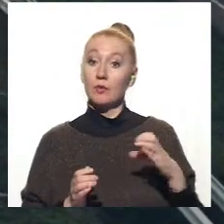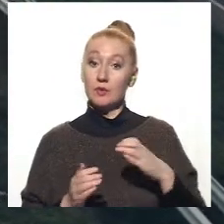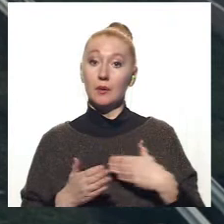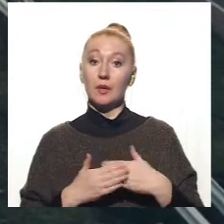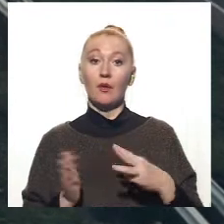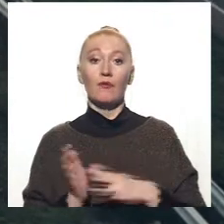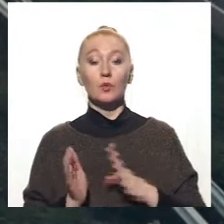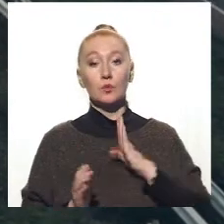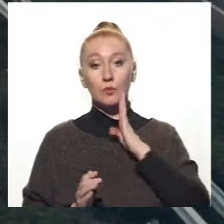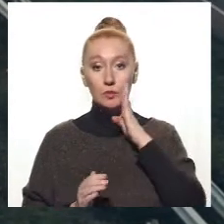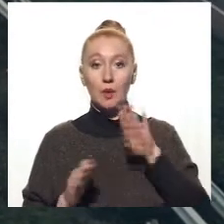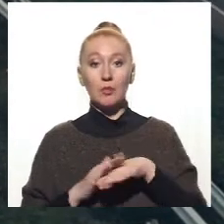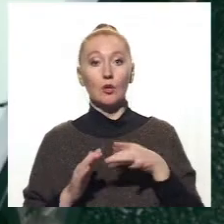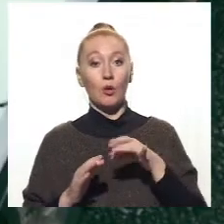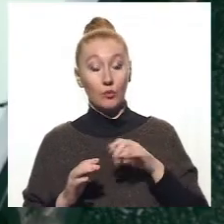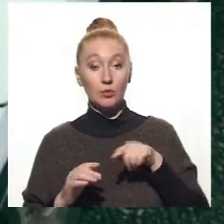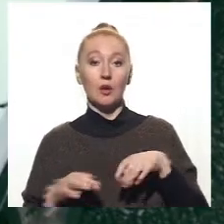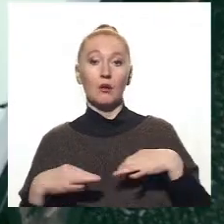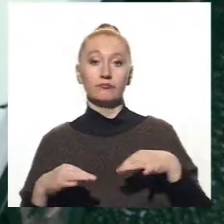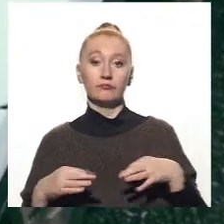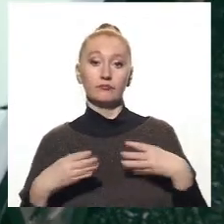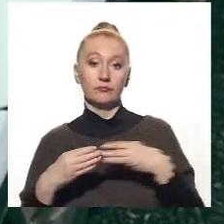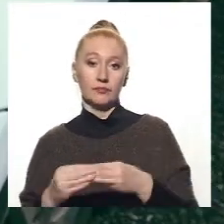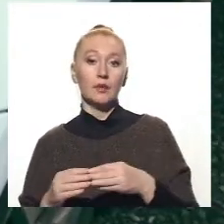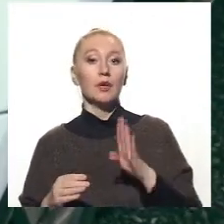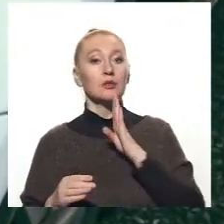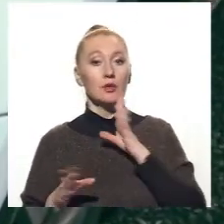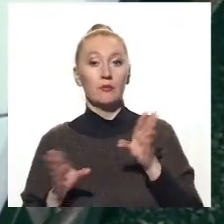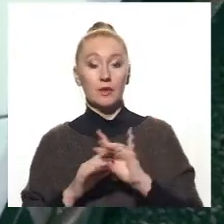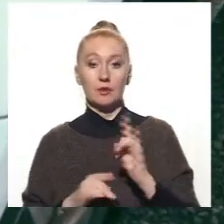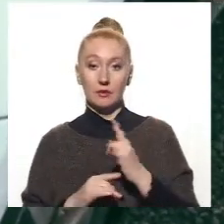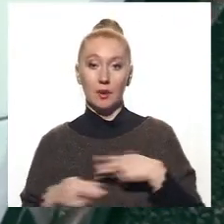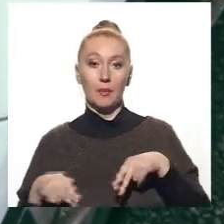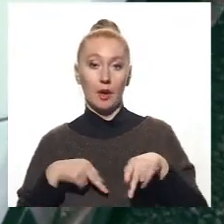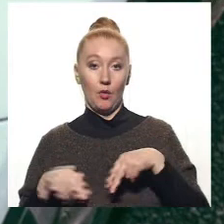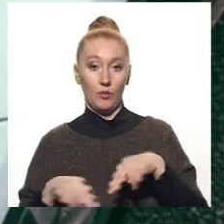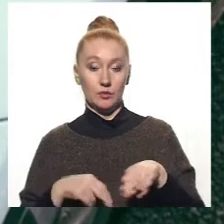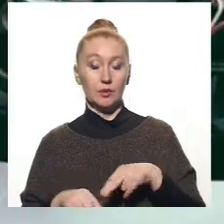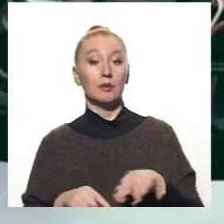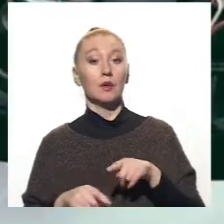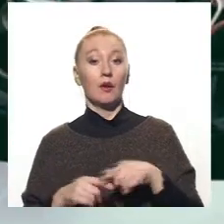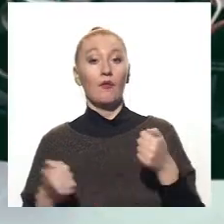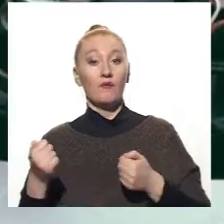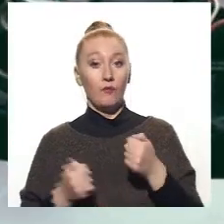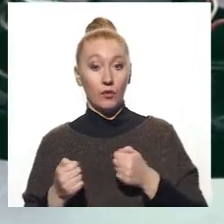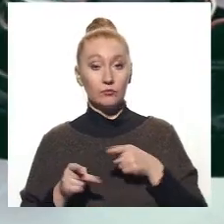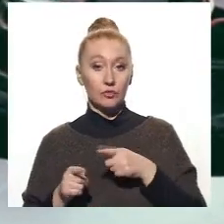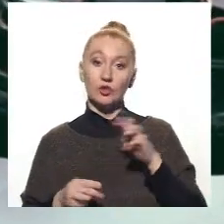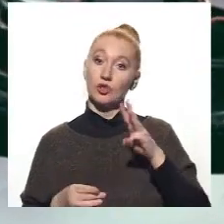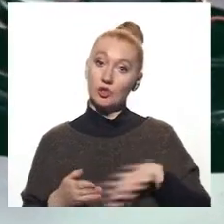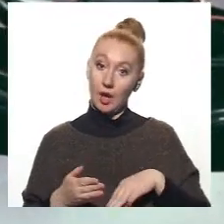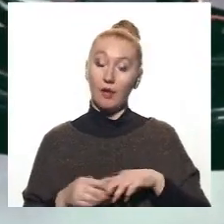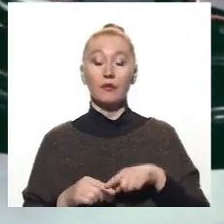близько 8 ранку у Підгородному автівка наїхала на жінку з дитиною на пішохідному переході. Водієві загрожує штраф